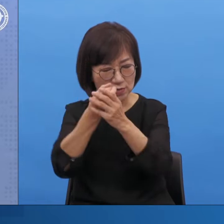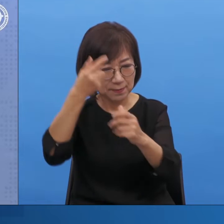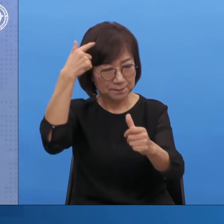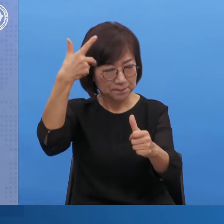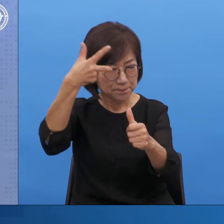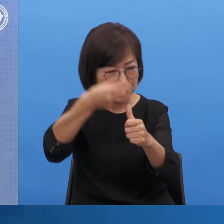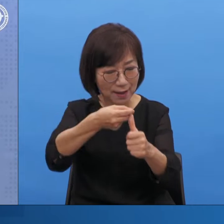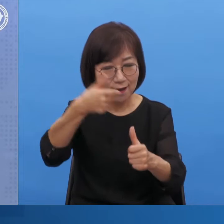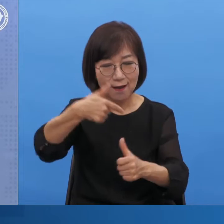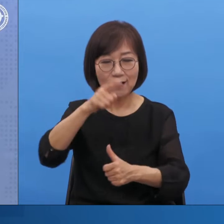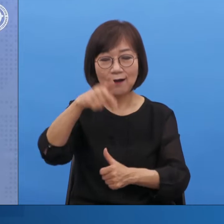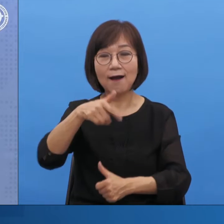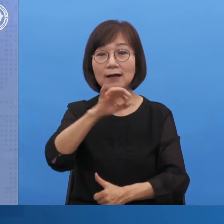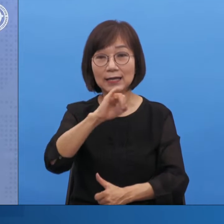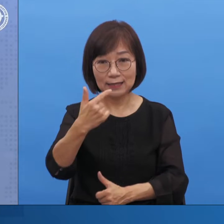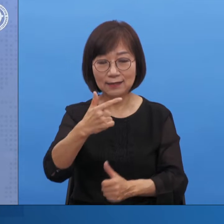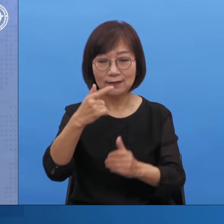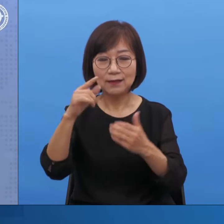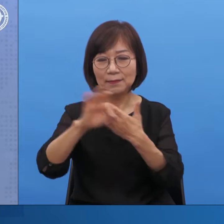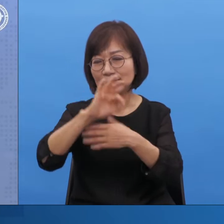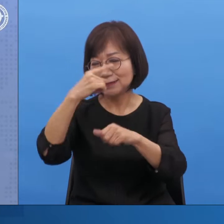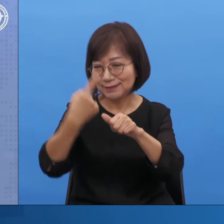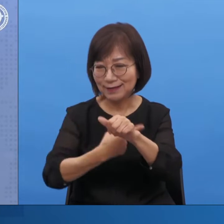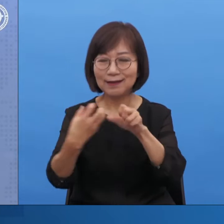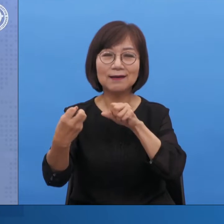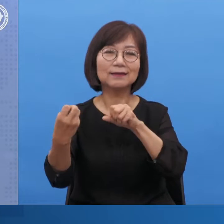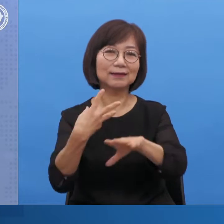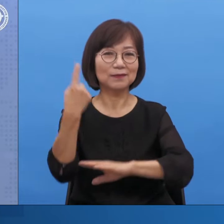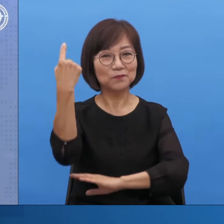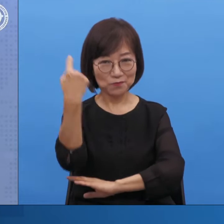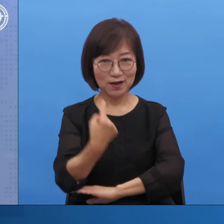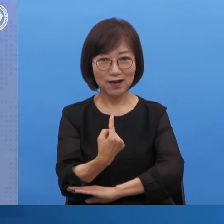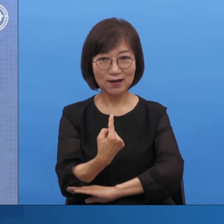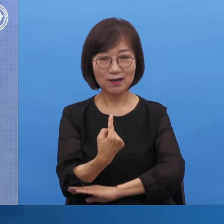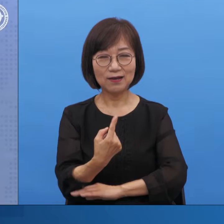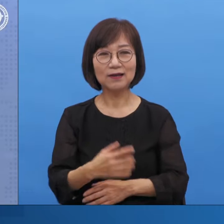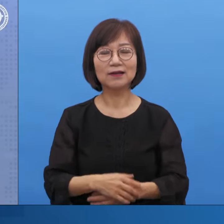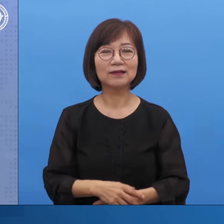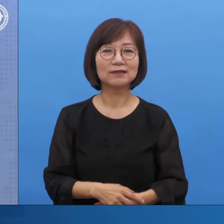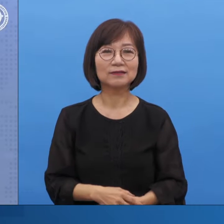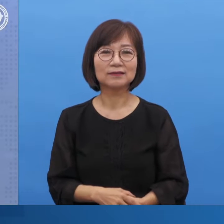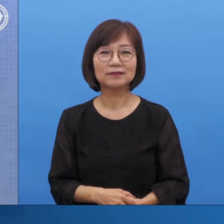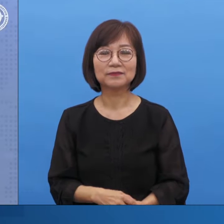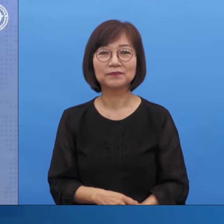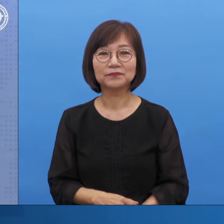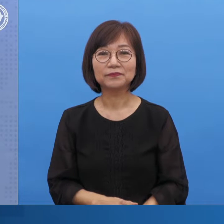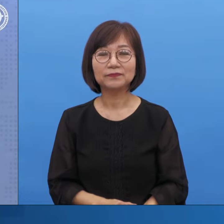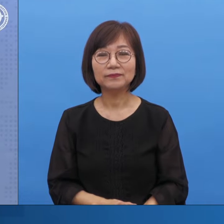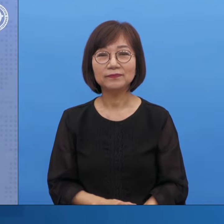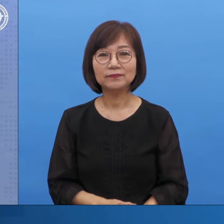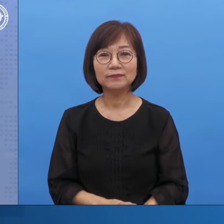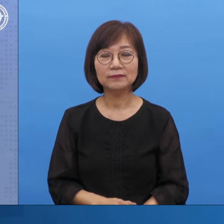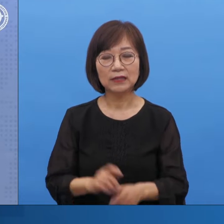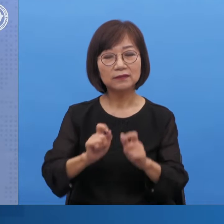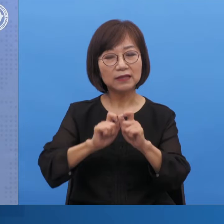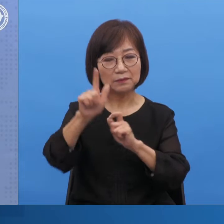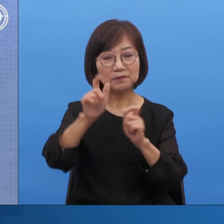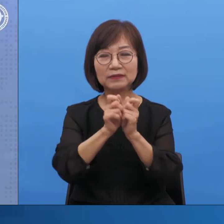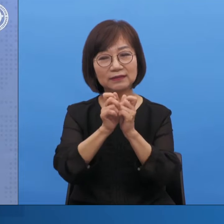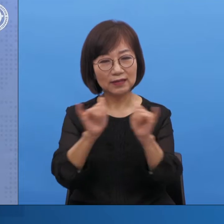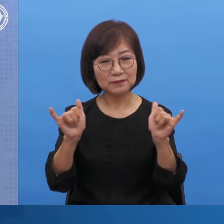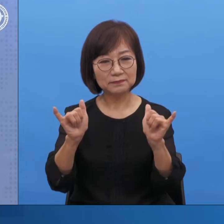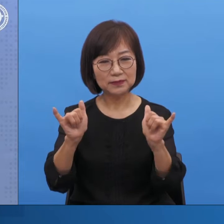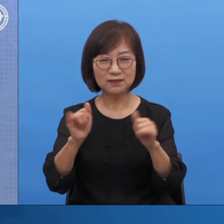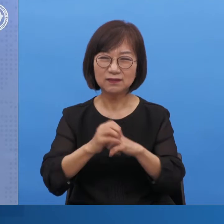trying to gain these answers, if you truly root the word of God inside of you, your answers will naturally come. 대부분이 그걸 안 할 겁니다. 여러분. But I'm